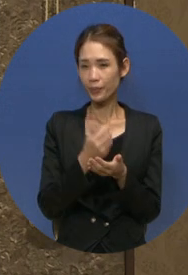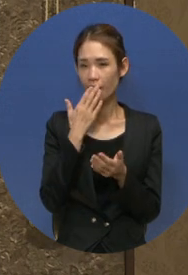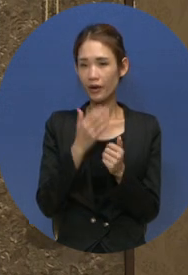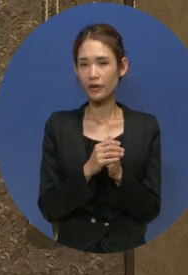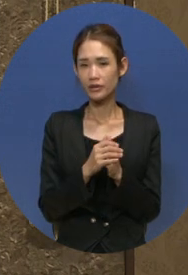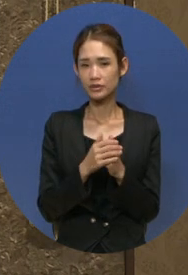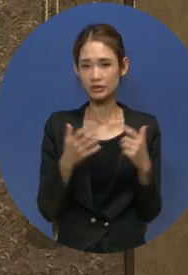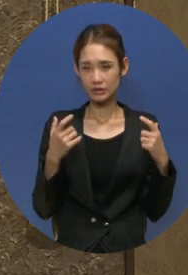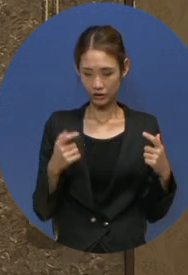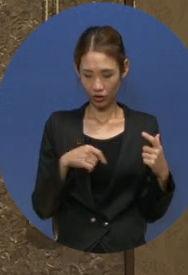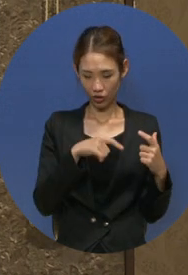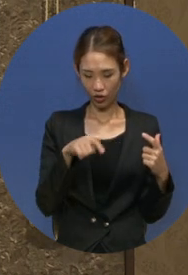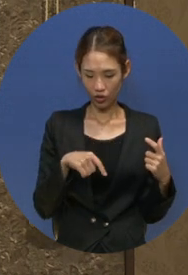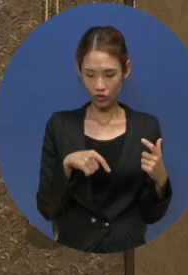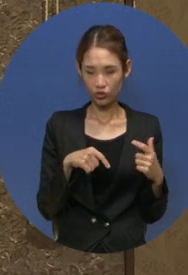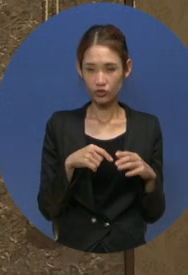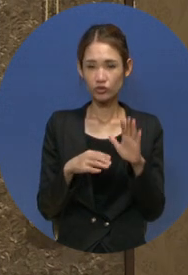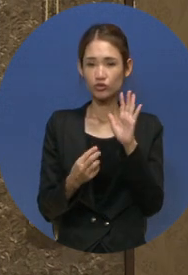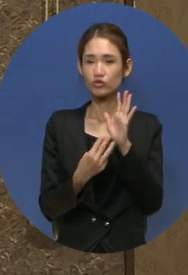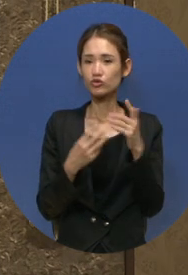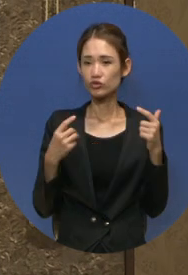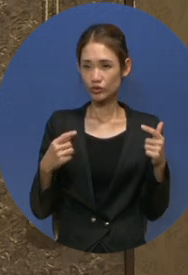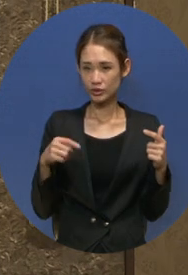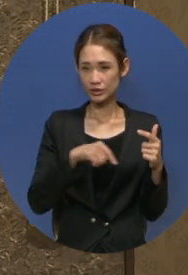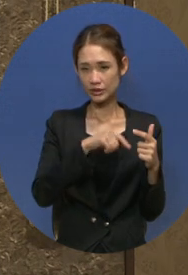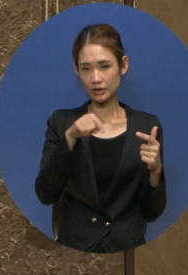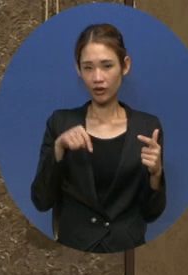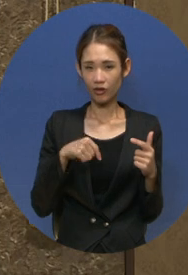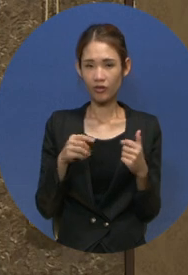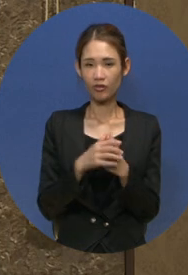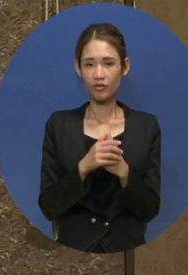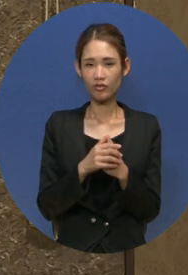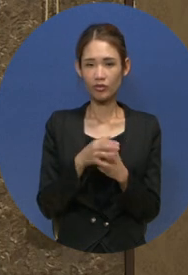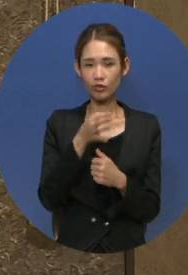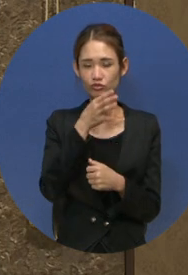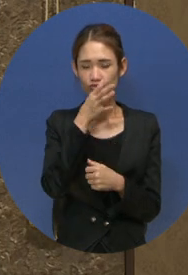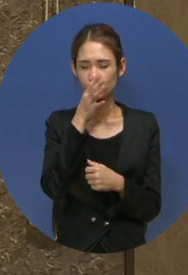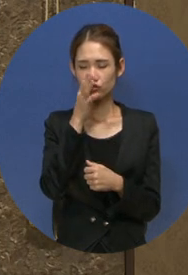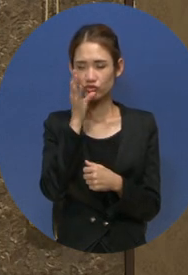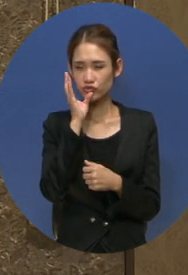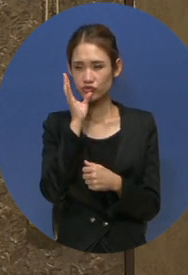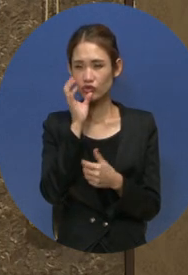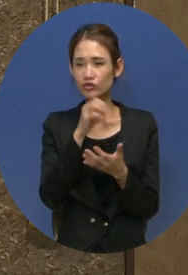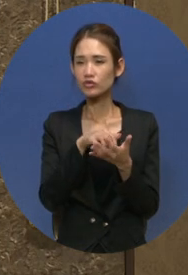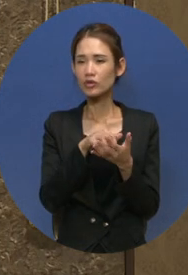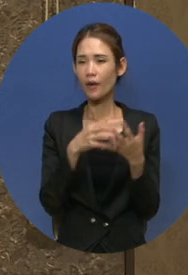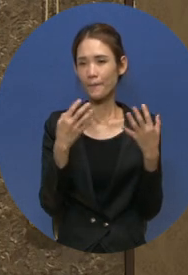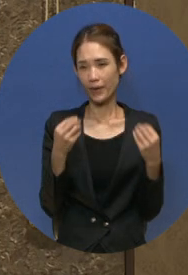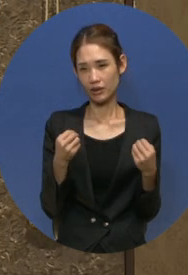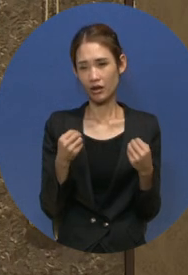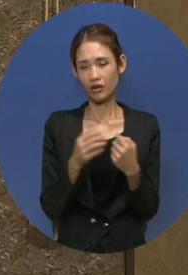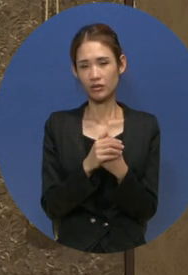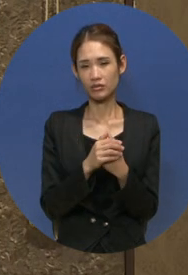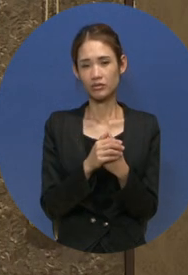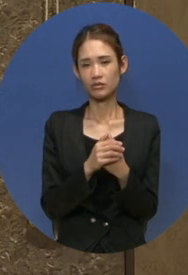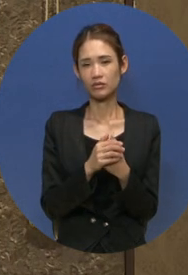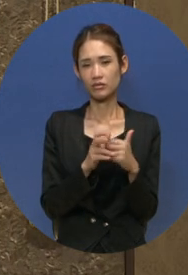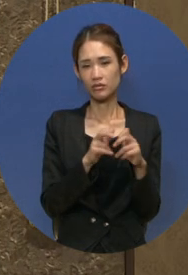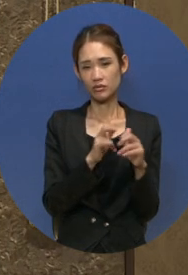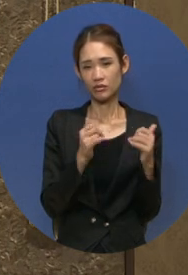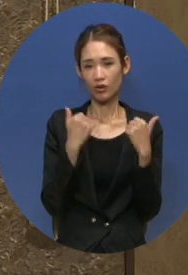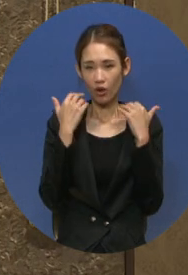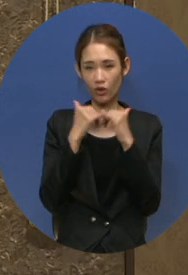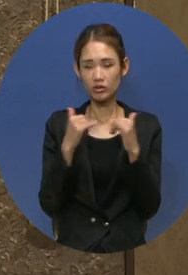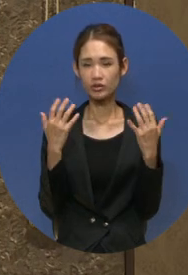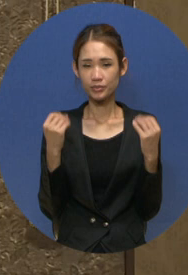그다음에 지역에 있는 저희 중구 지역이 굉장히 그 고령화가 높은 편이거든요. 그래서 장애인 분들도 어르신들이